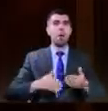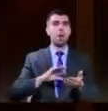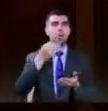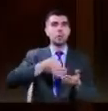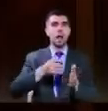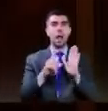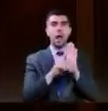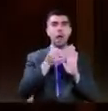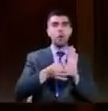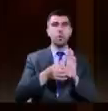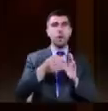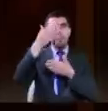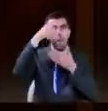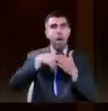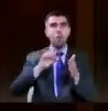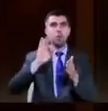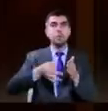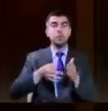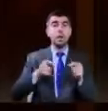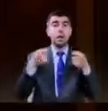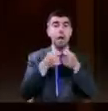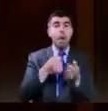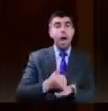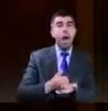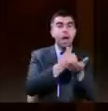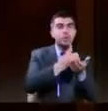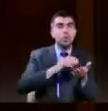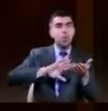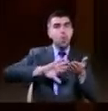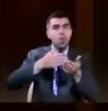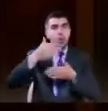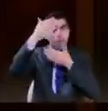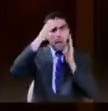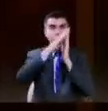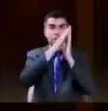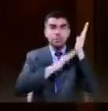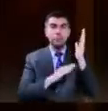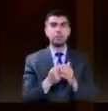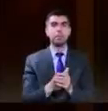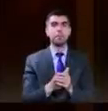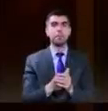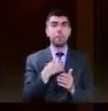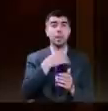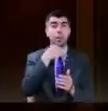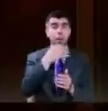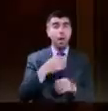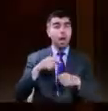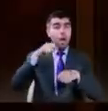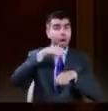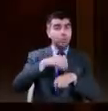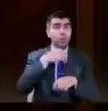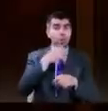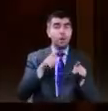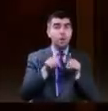المواطنين، بما فيها توزيع المعينات والأجهزة التعويضية بجميع جهات المملكة بعد أن كانت ممركزة. وقد تم الشروع هذه السنة